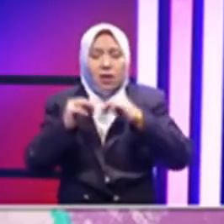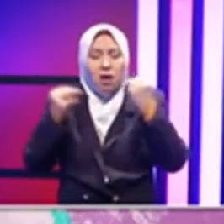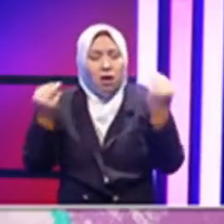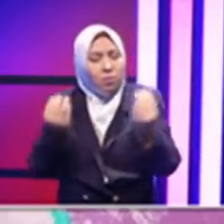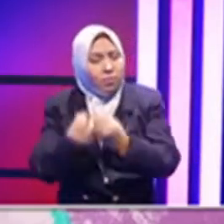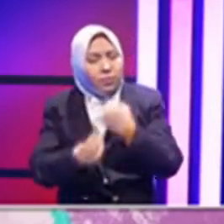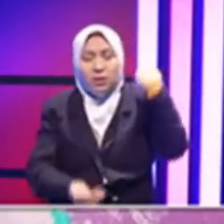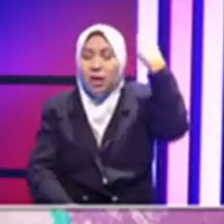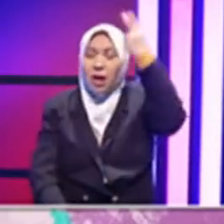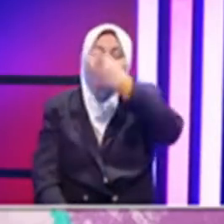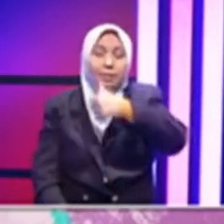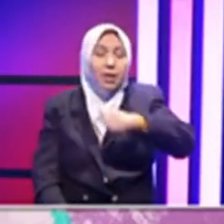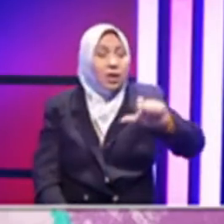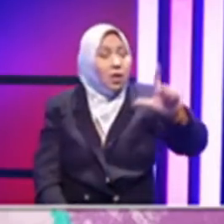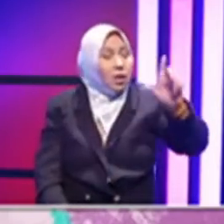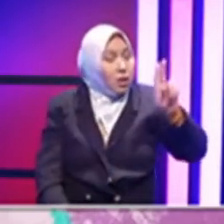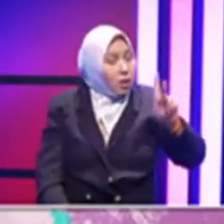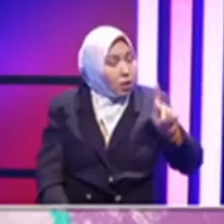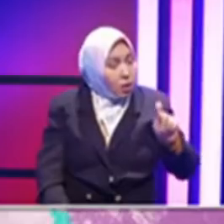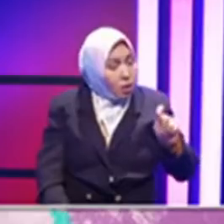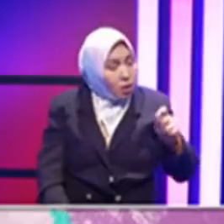وإخوان